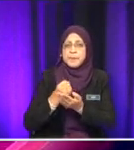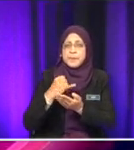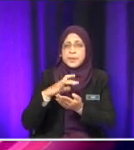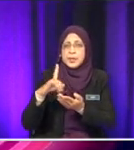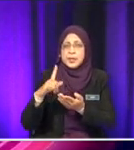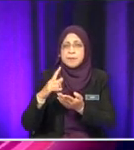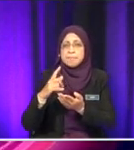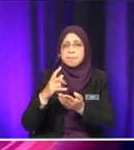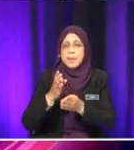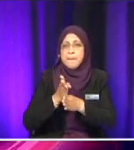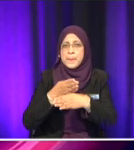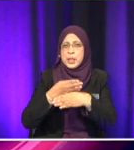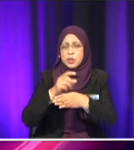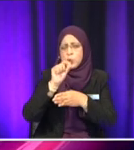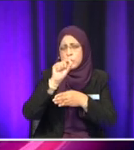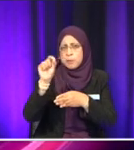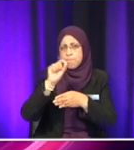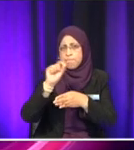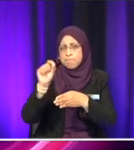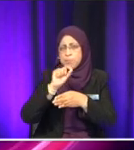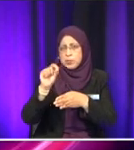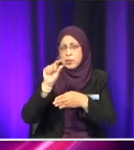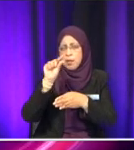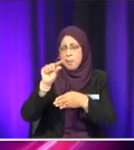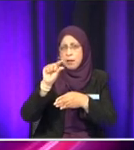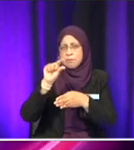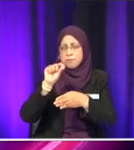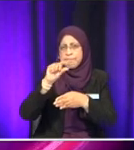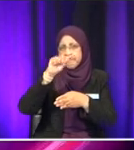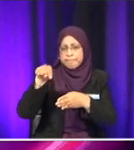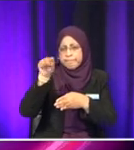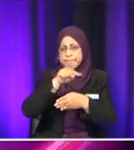bentuk garis yang tebal dan garis